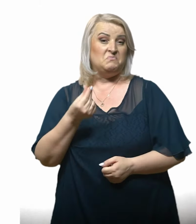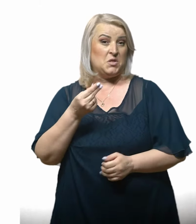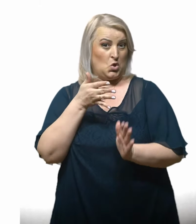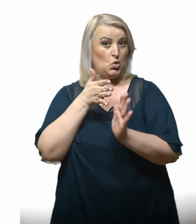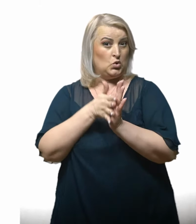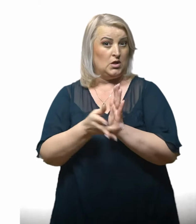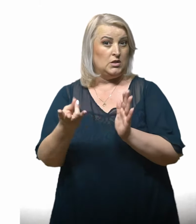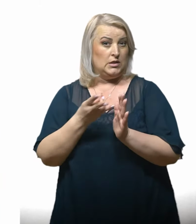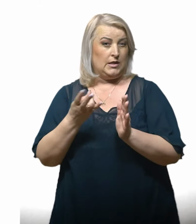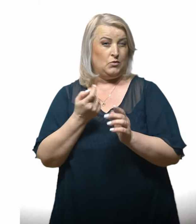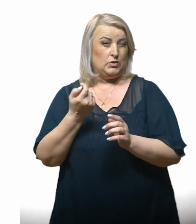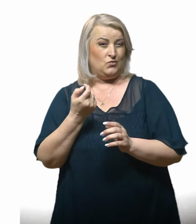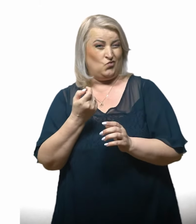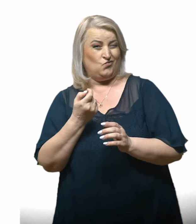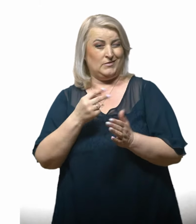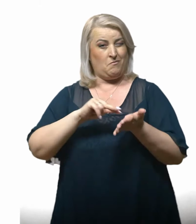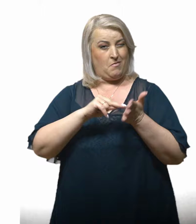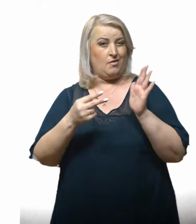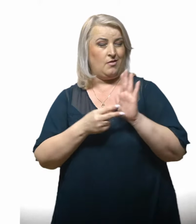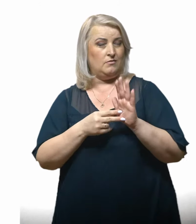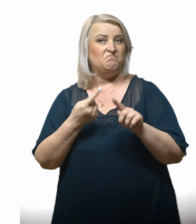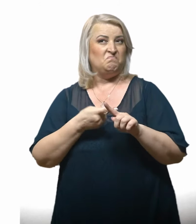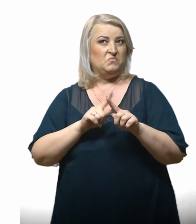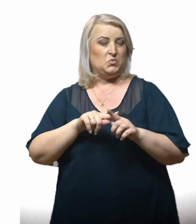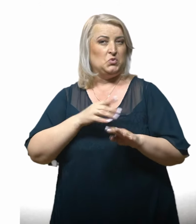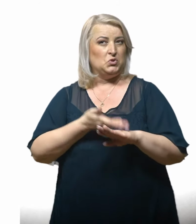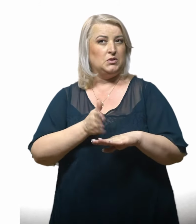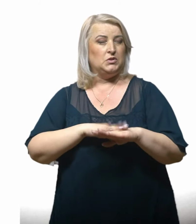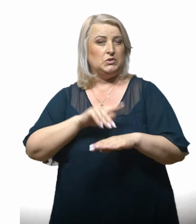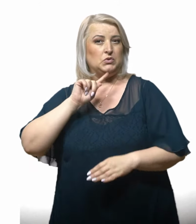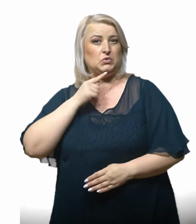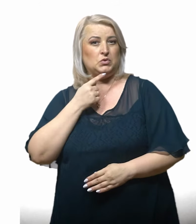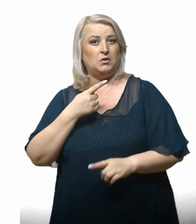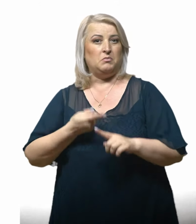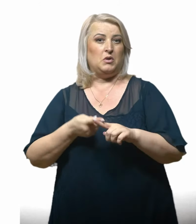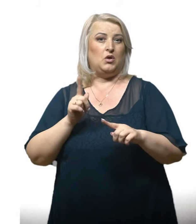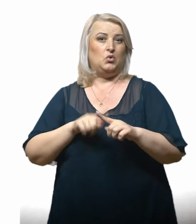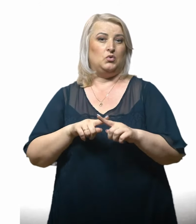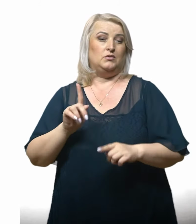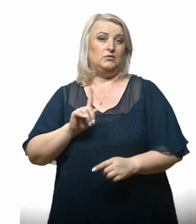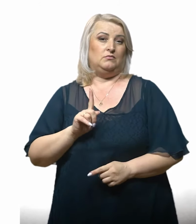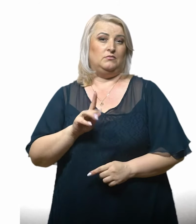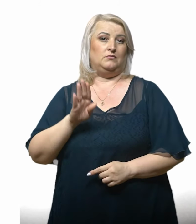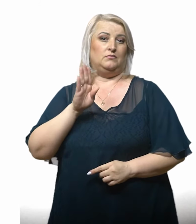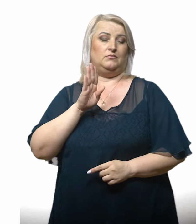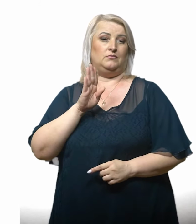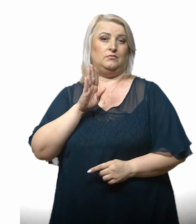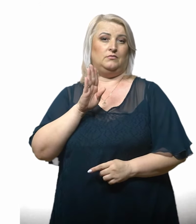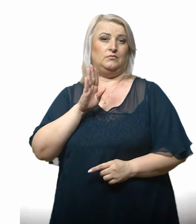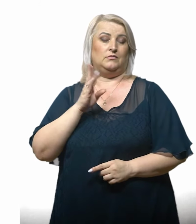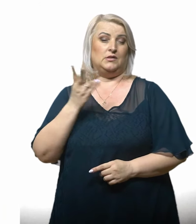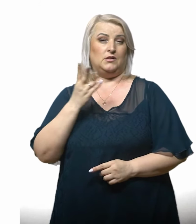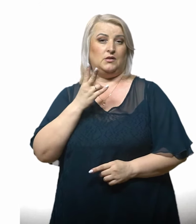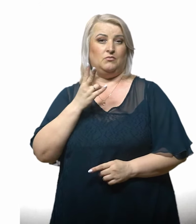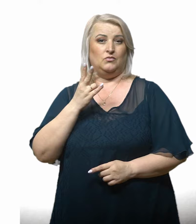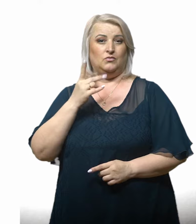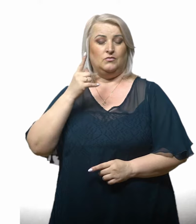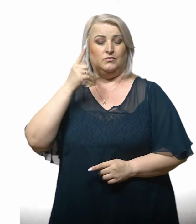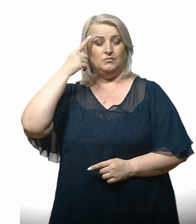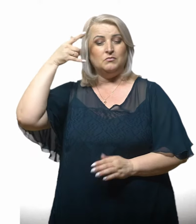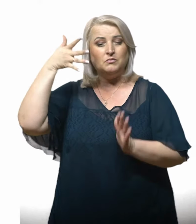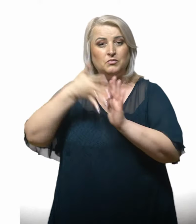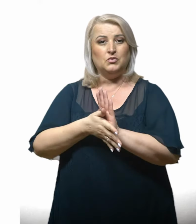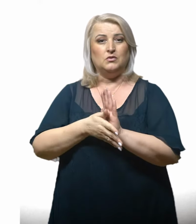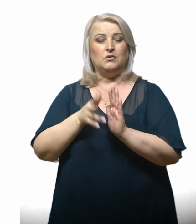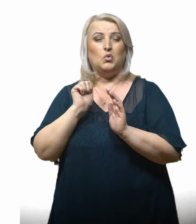trebuie prioritizate și asta e destul de complicat, deoarece la unele mici plăceri trebuie să renunți. Cum de reușesc părinții